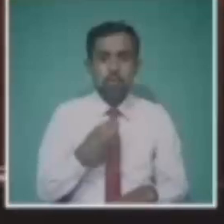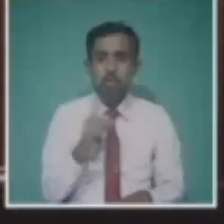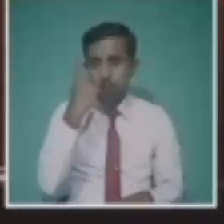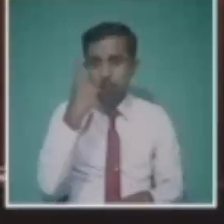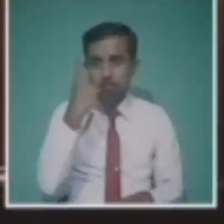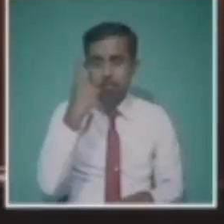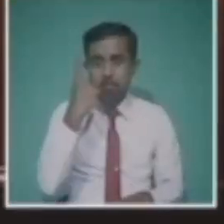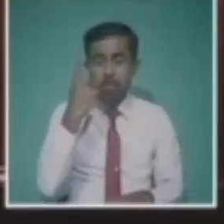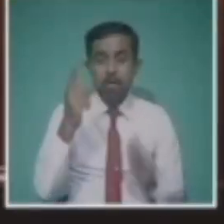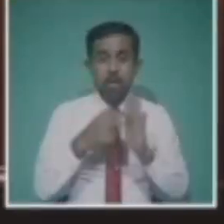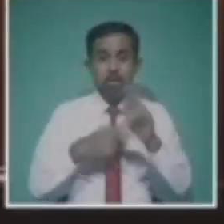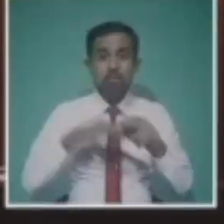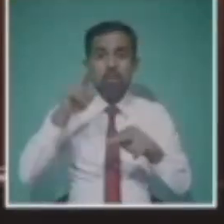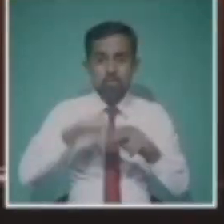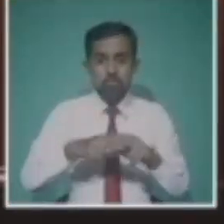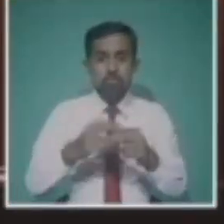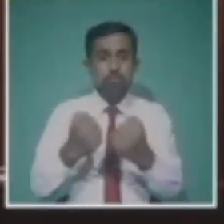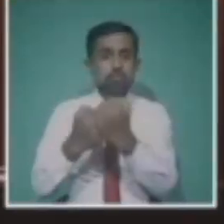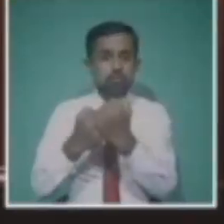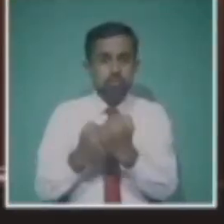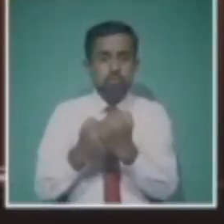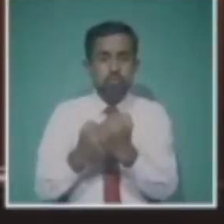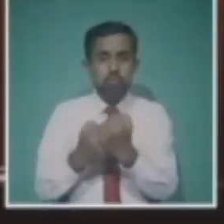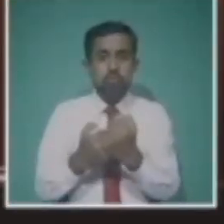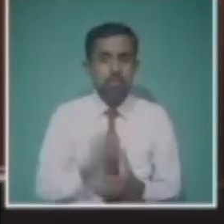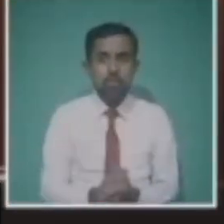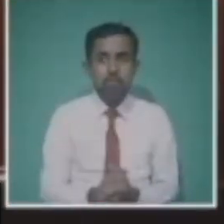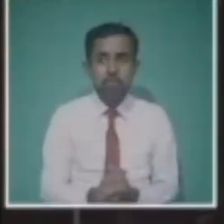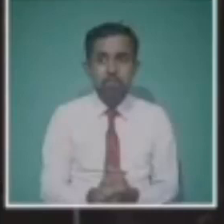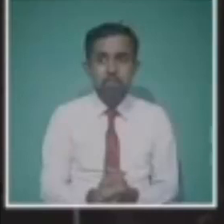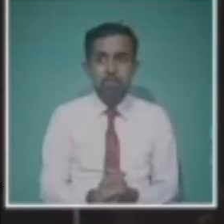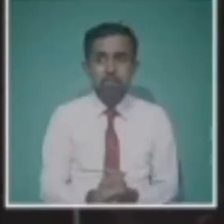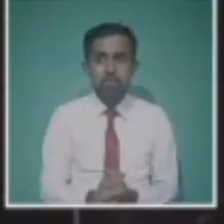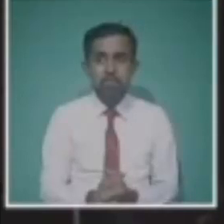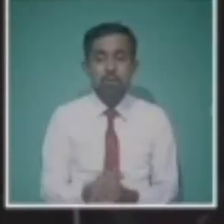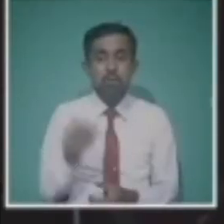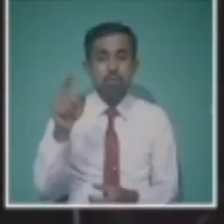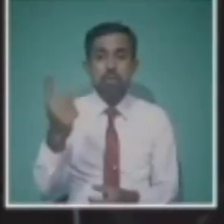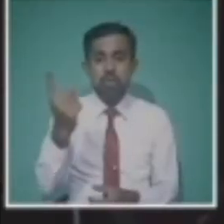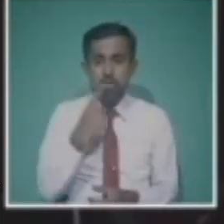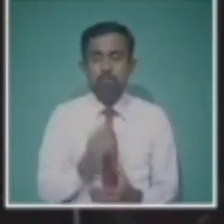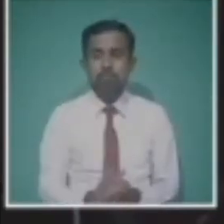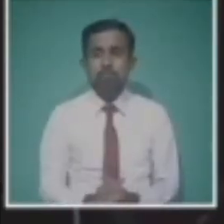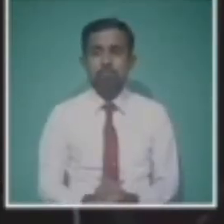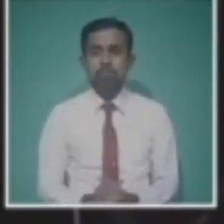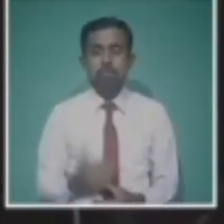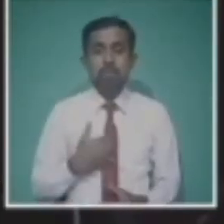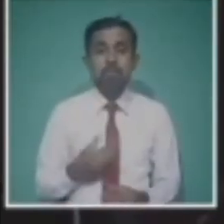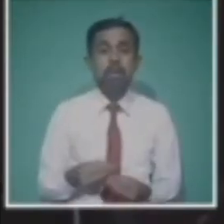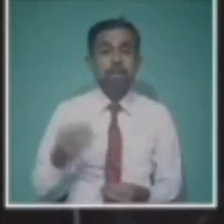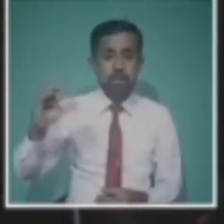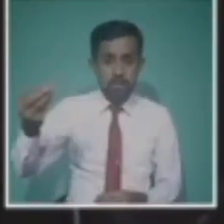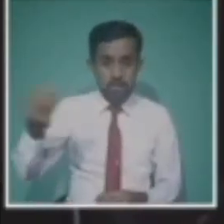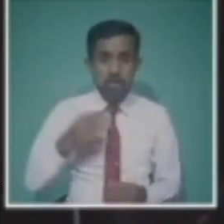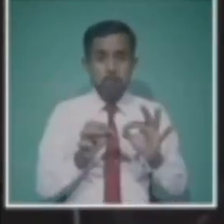පළමුවෙන්ම ජාත්‍යන්තර මූල්‍ය අරමුදලේ සුබ පණිවිඩයක් එතුමන්ලා කියලා තියෙනවා අපිට දෙනවයි